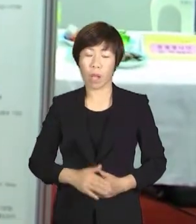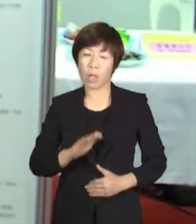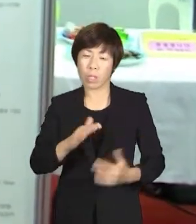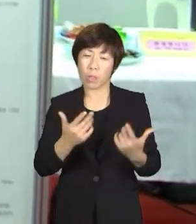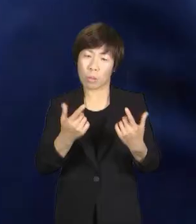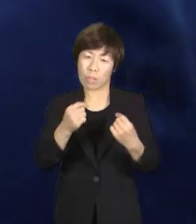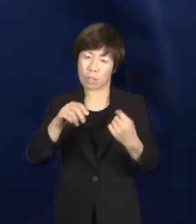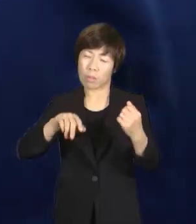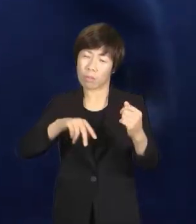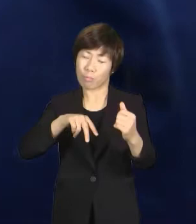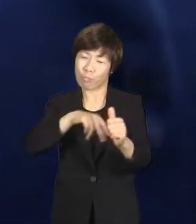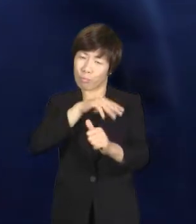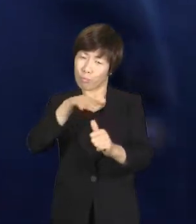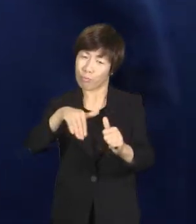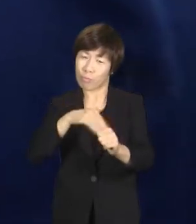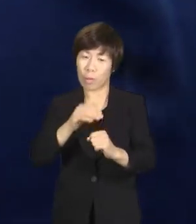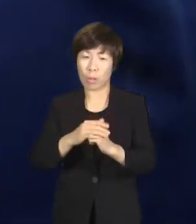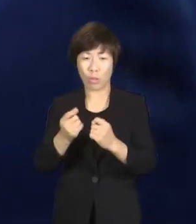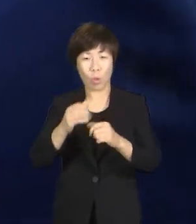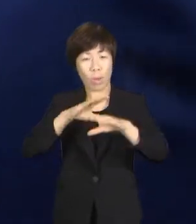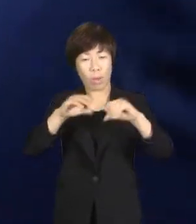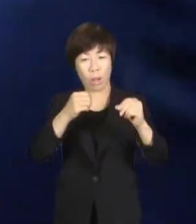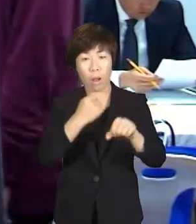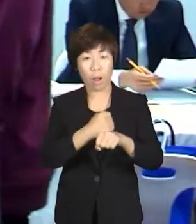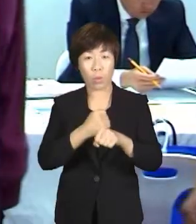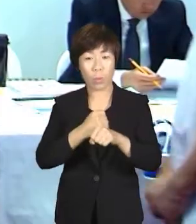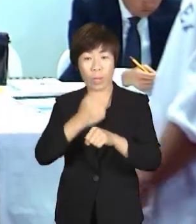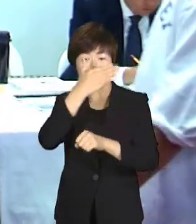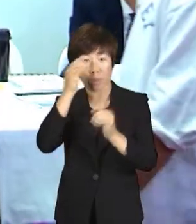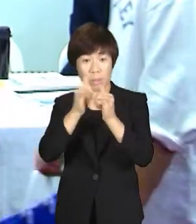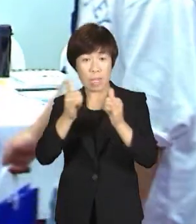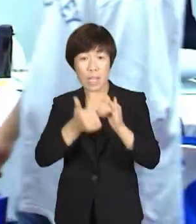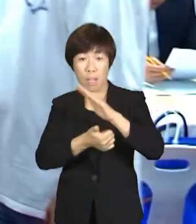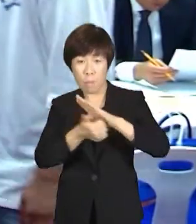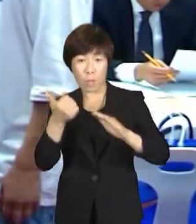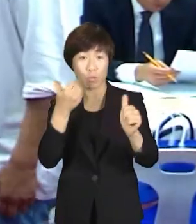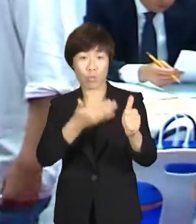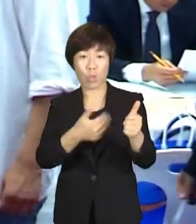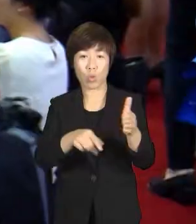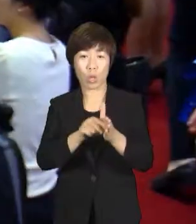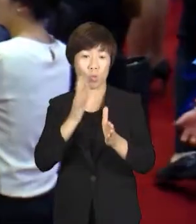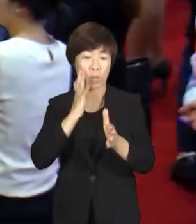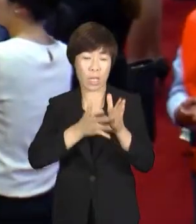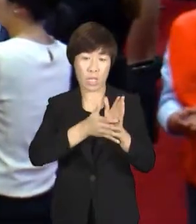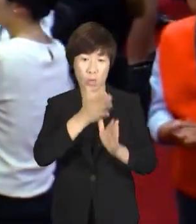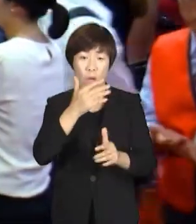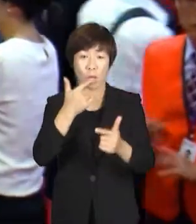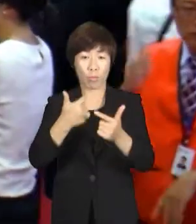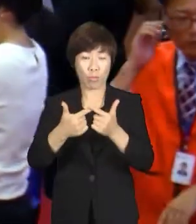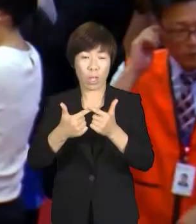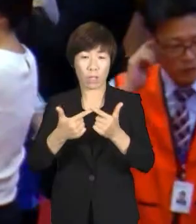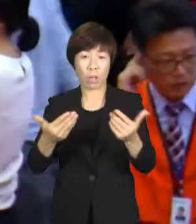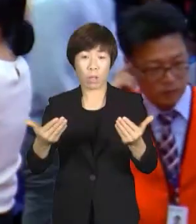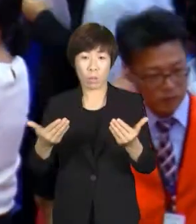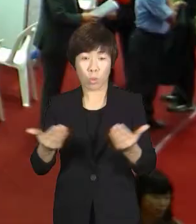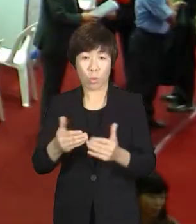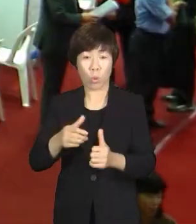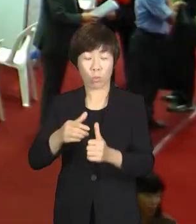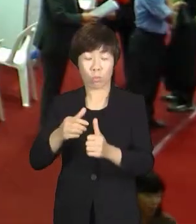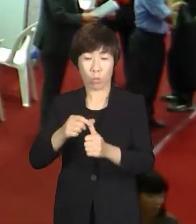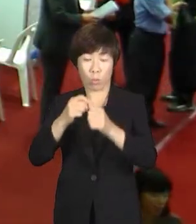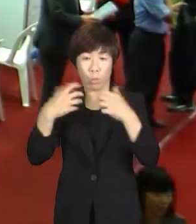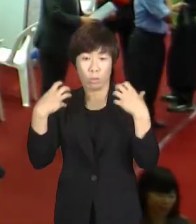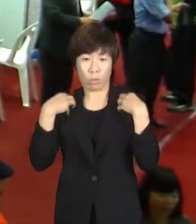이런 상황을 조금이나마 해소하고 우리 청년들에게 희망을 전해주고자 울산시와 부산고용노동청, 울산지청이